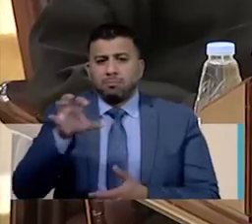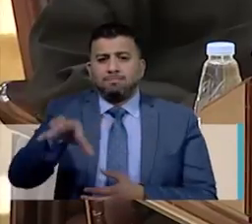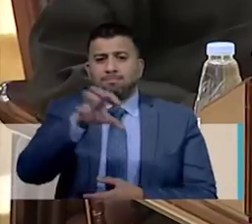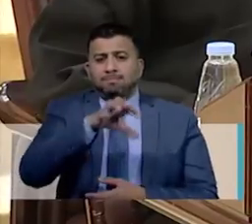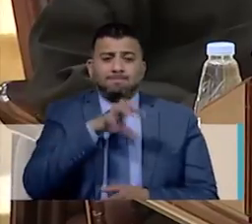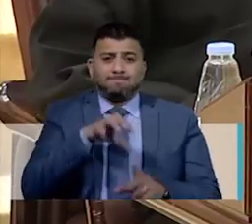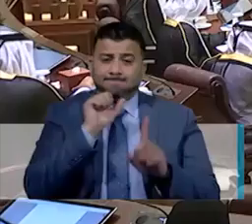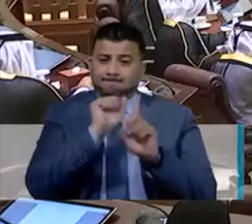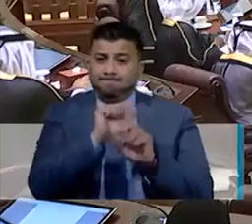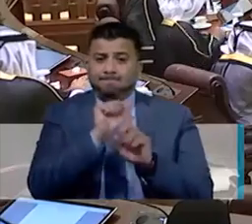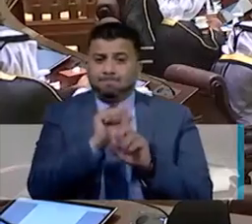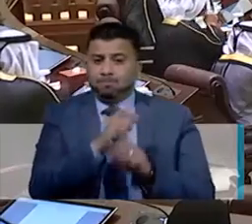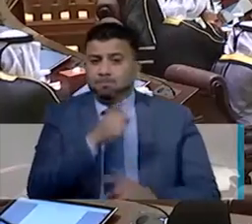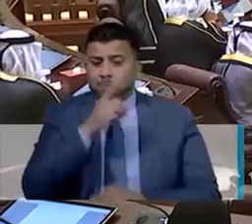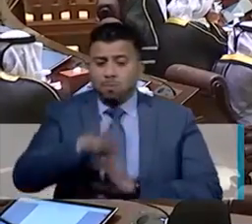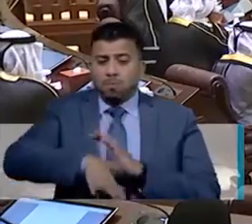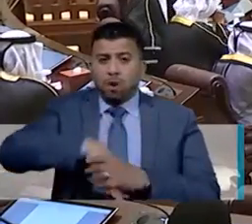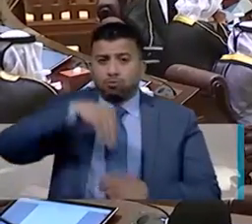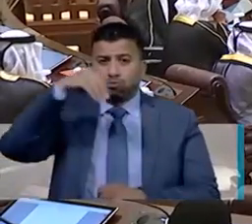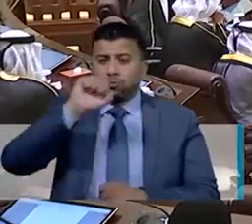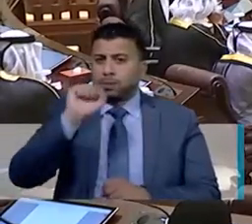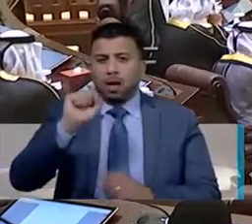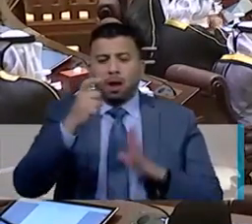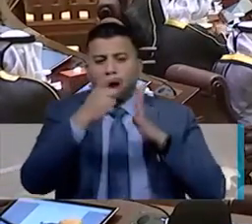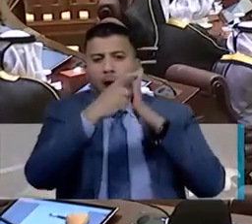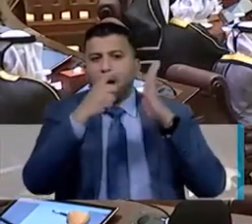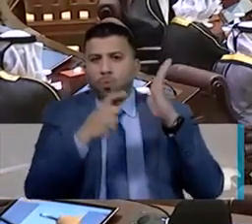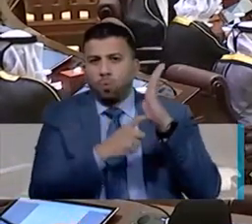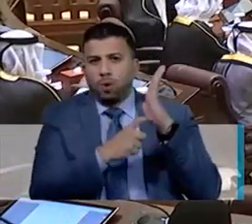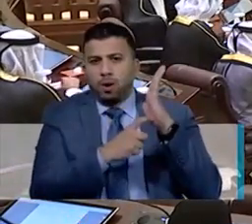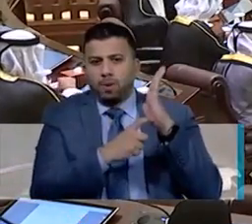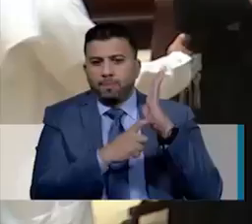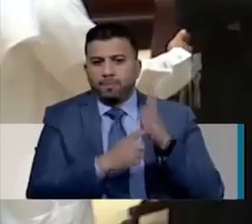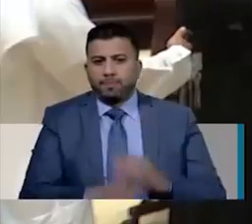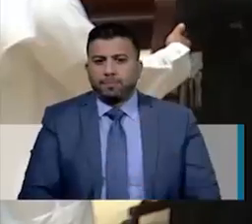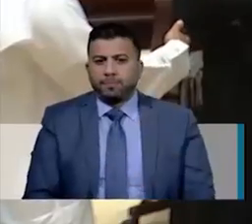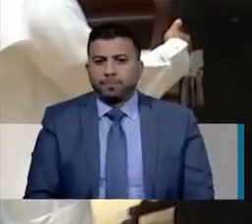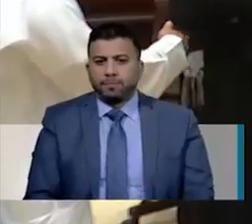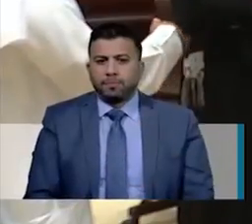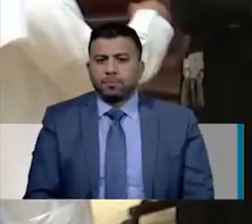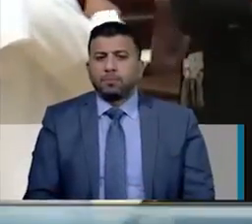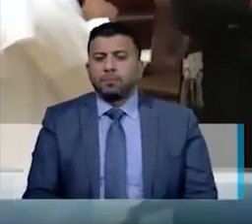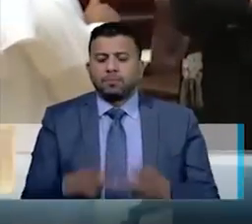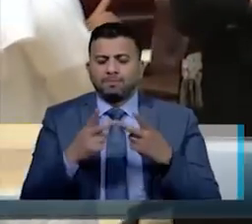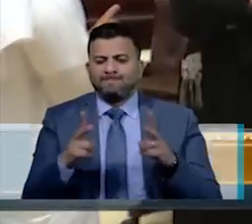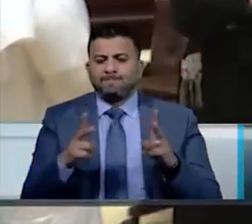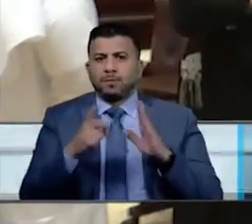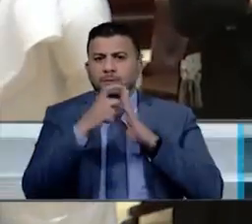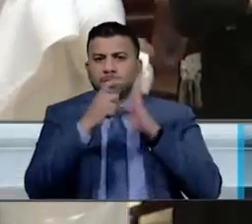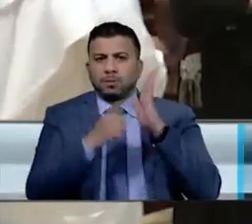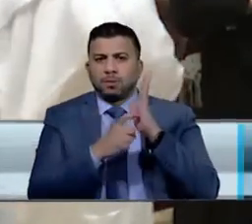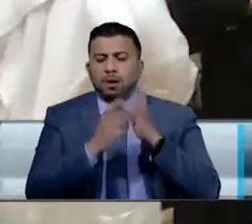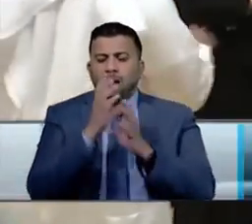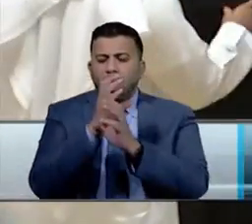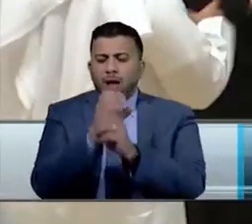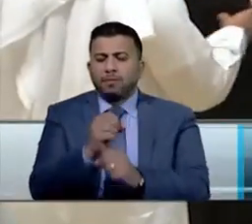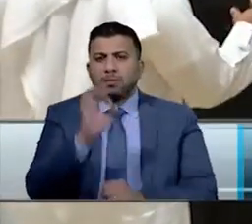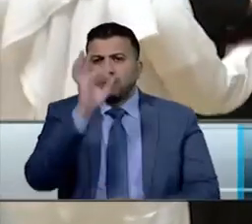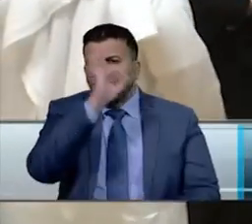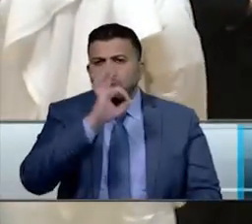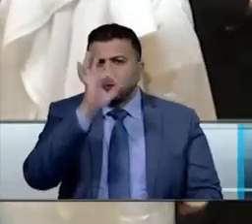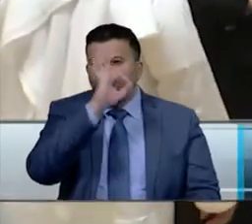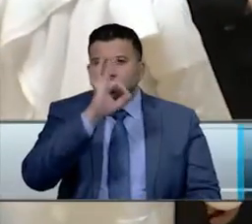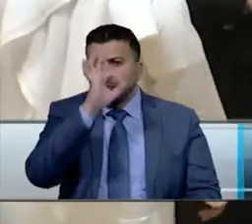ذات الاختصاص بمشروع القانون. اكتمل تشريع قانون حماية التراث الثقافي في